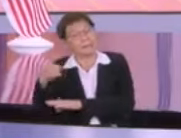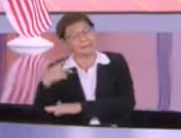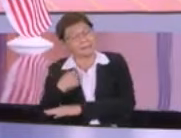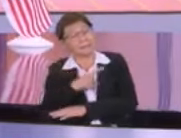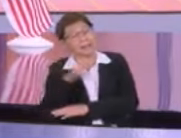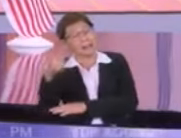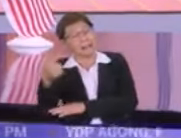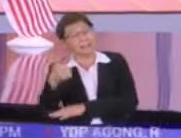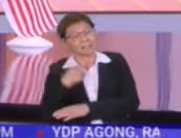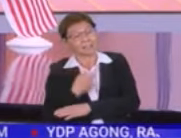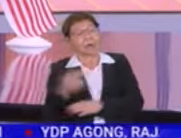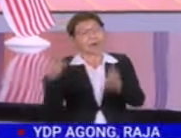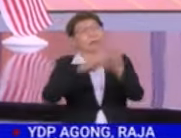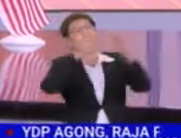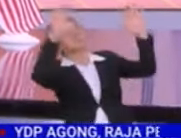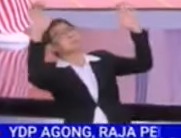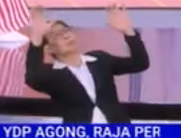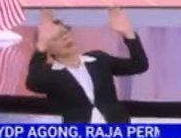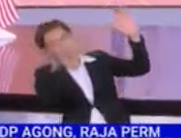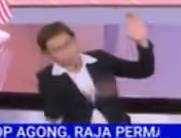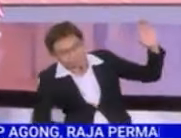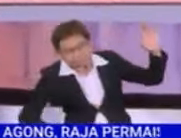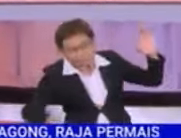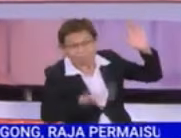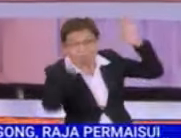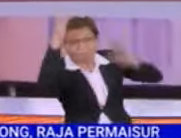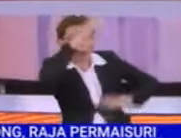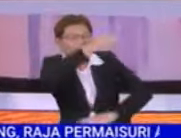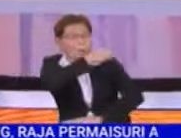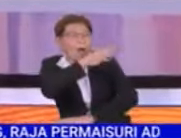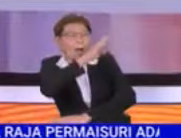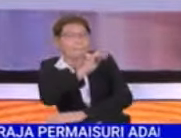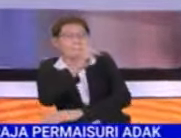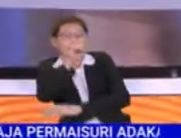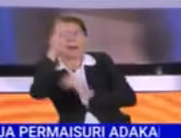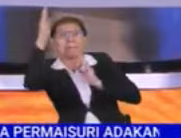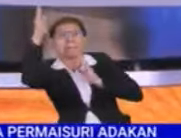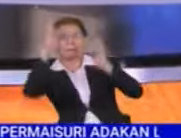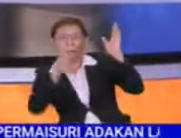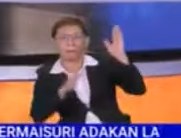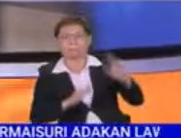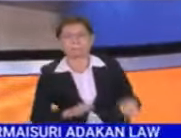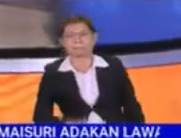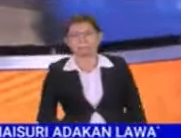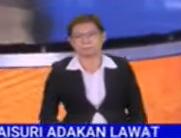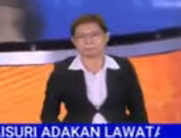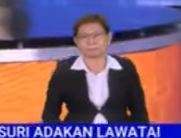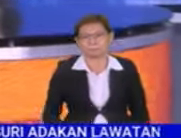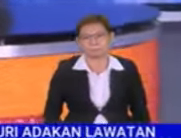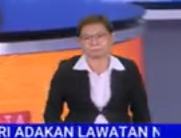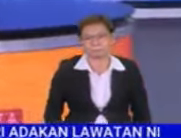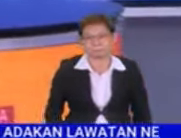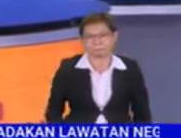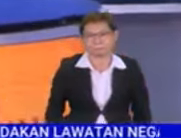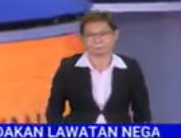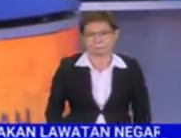Kita ikuti dahulu laporan cuaca semasa seluruh negara bersama pegawai Met Malaysia Khairatun Nisa Shamsuddin.